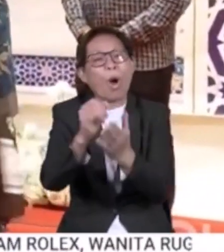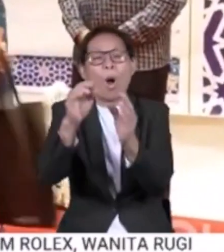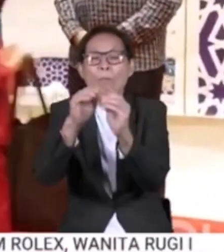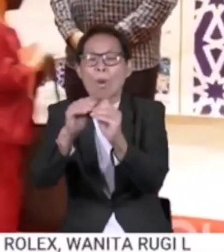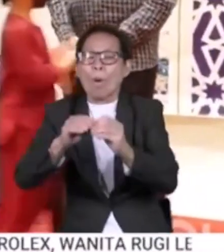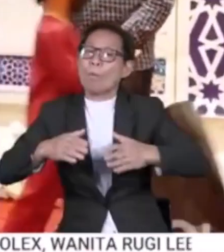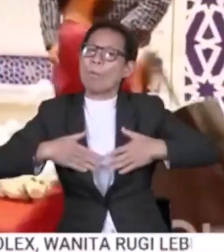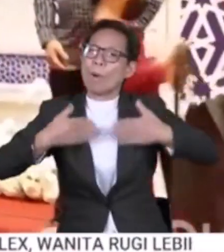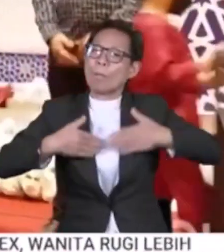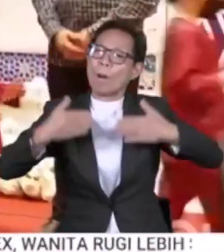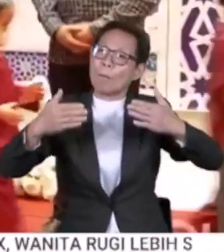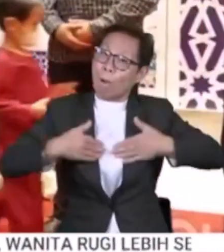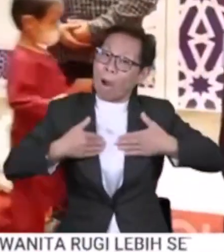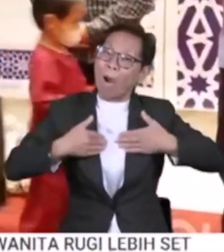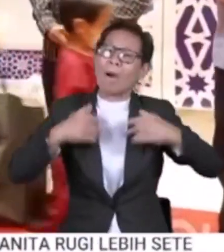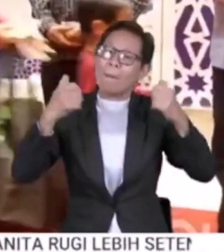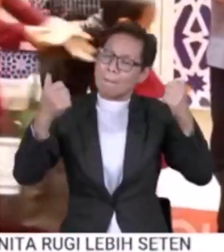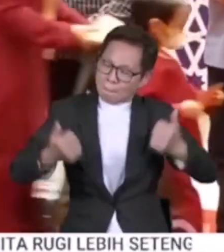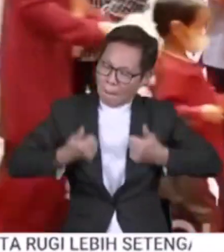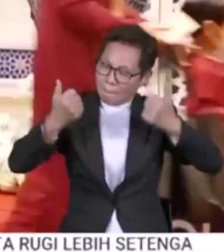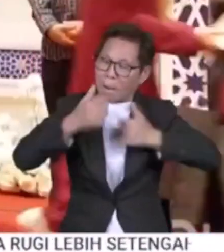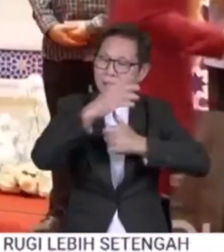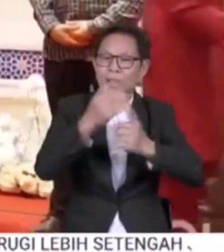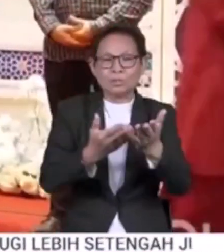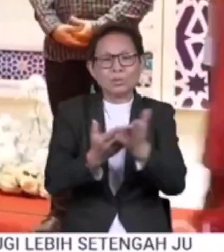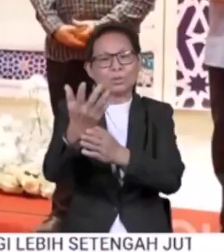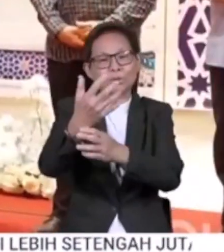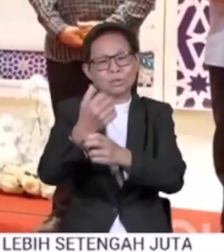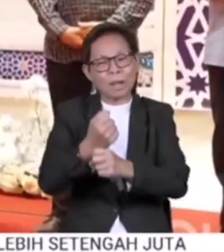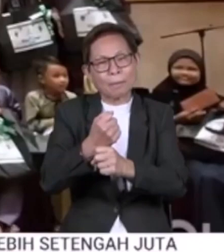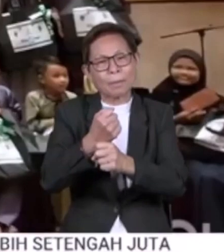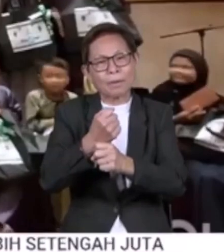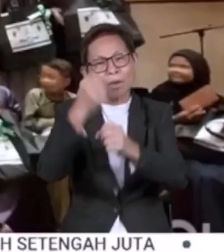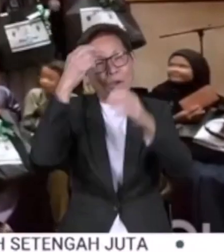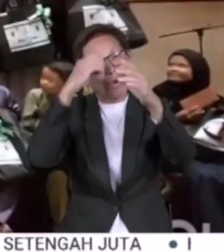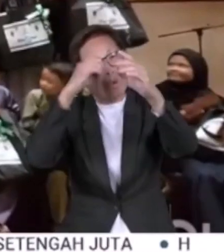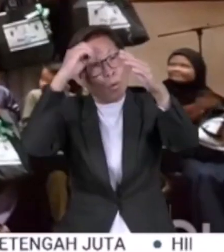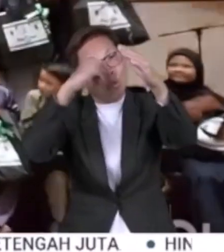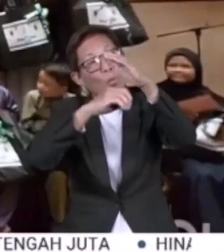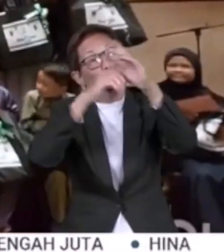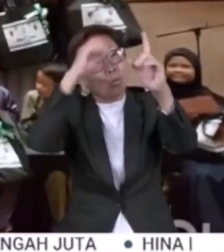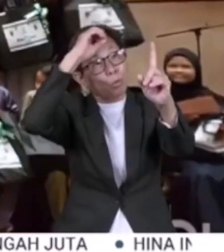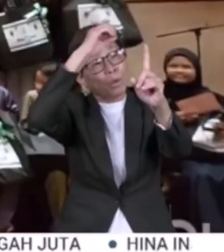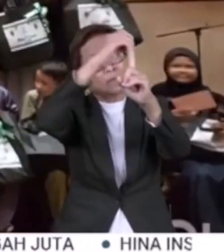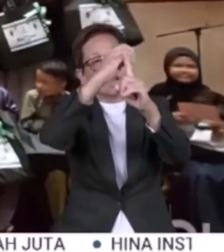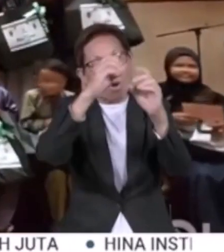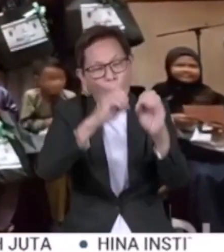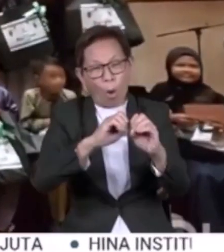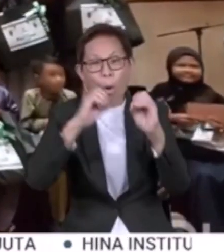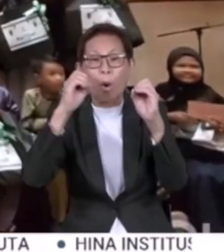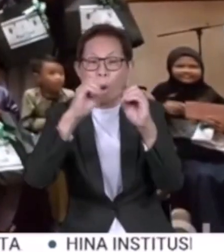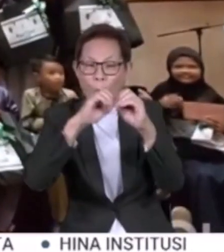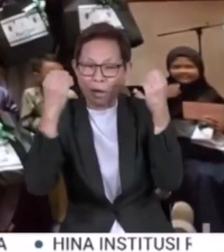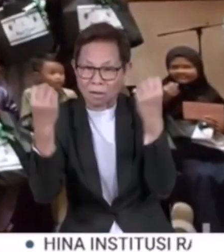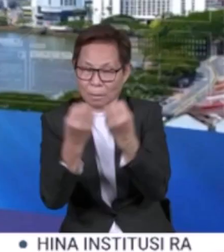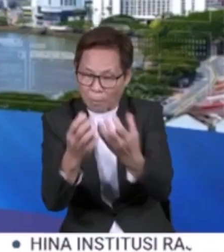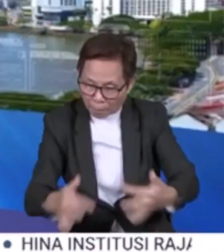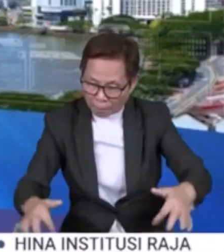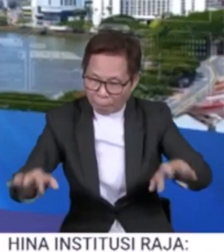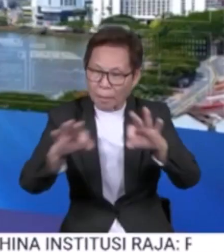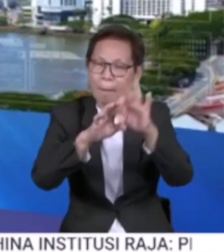suasana perayaan mereka sekali Gus menempati visi organisasi yang mementingkan pembangunan Insan